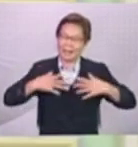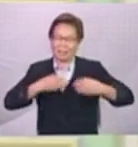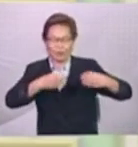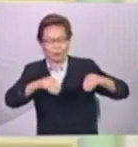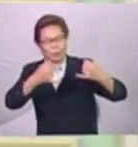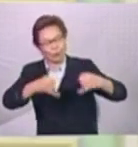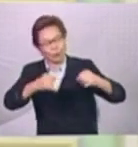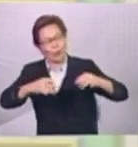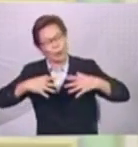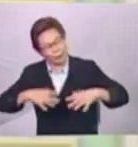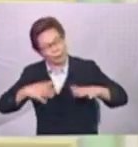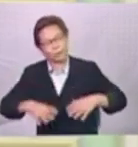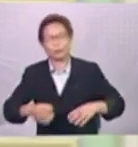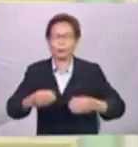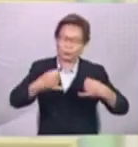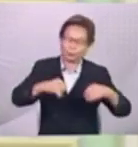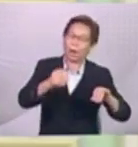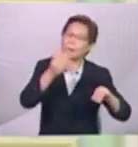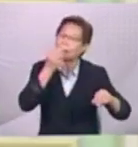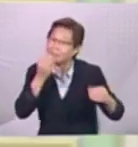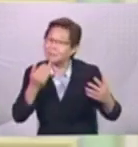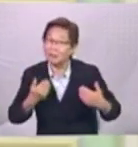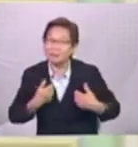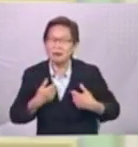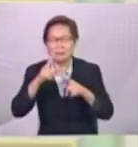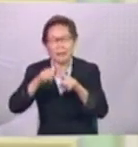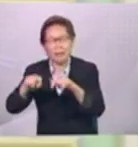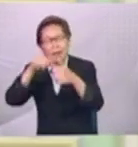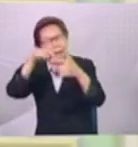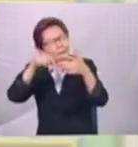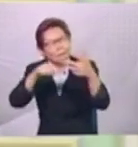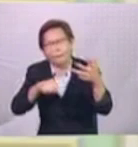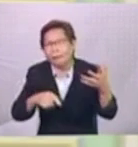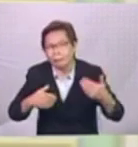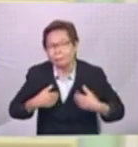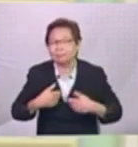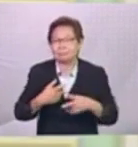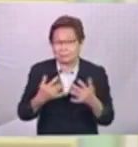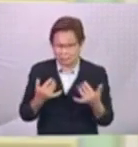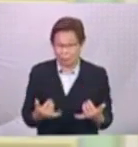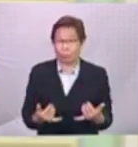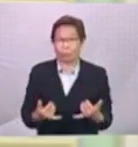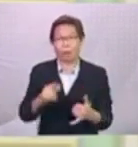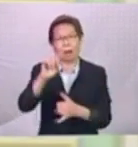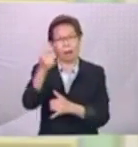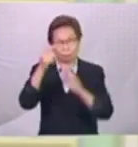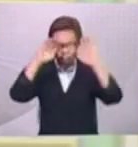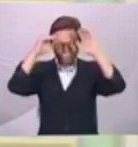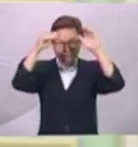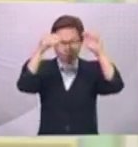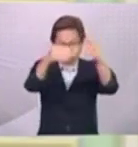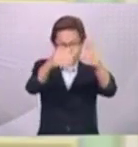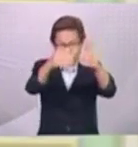pakaian menjual makanan dan sebagainya kali ini hanya menumpukan